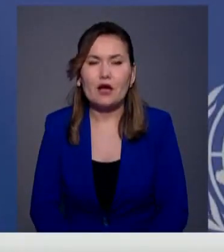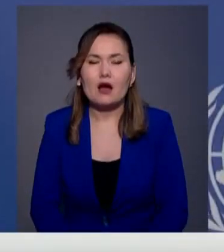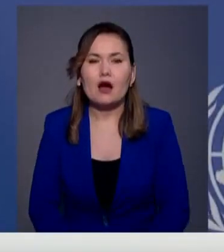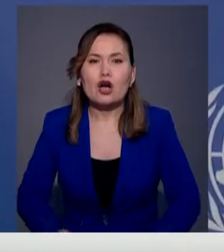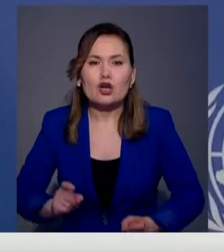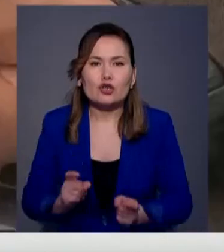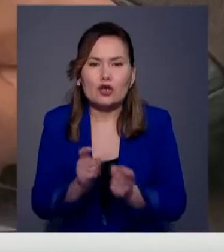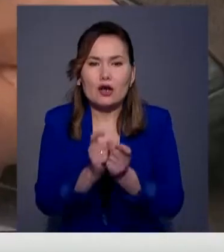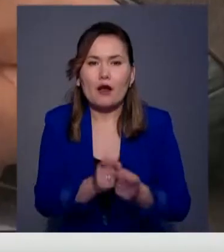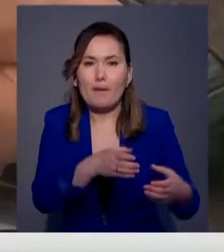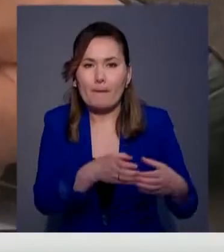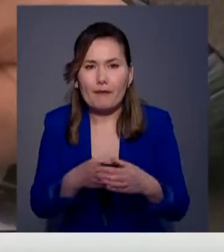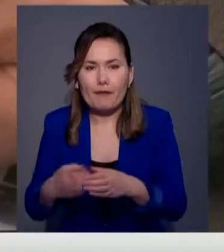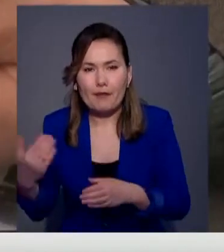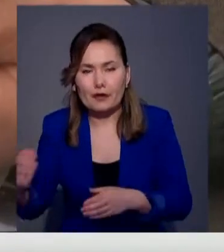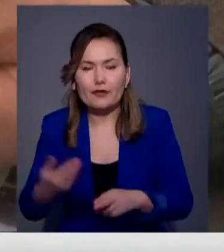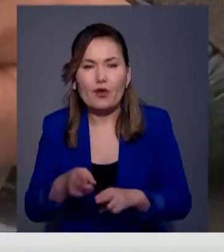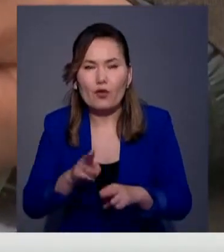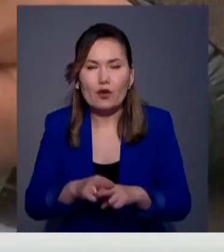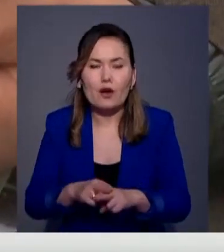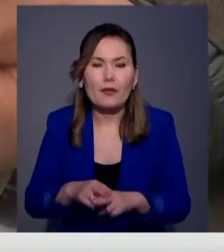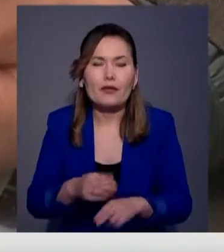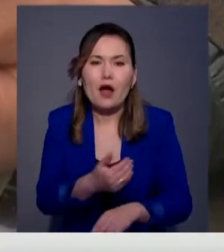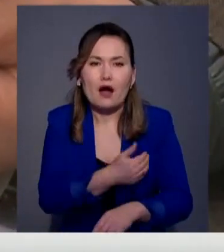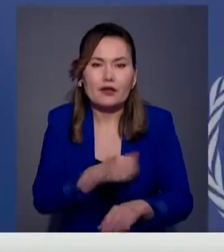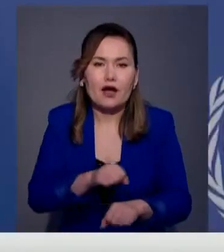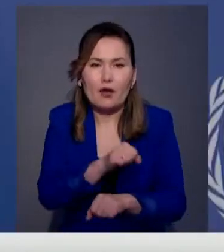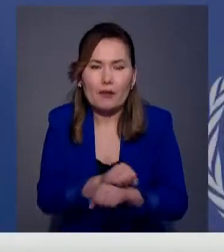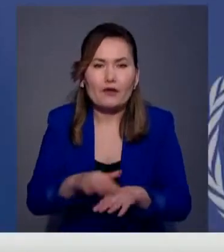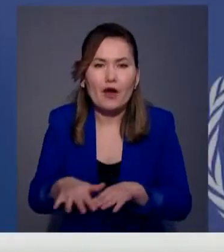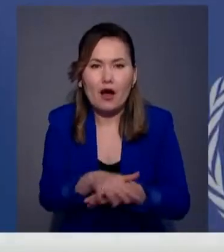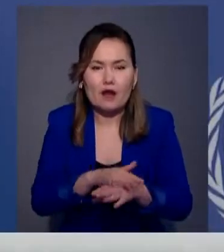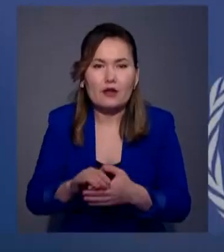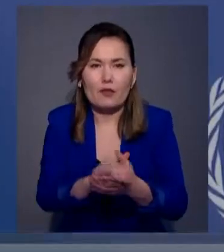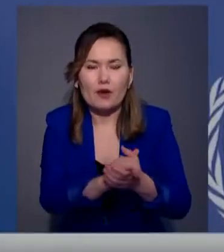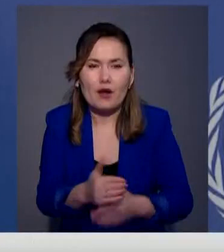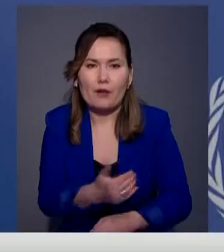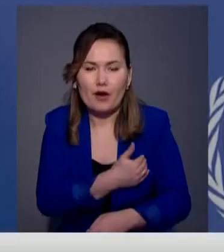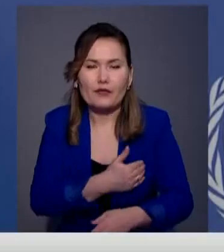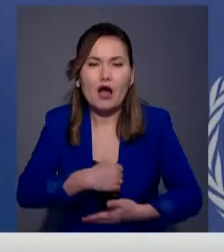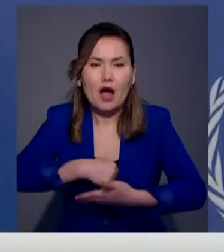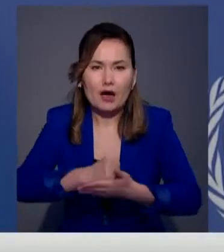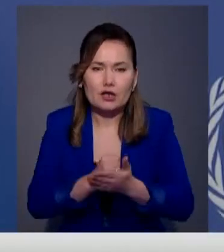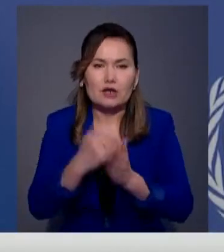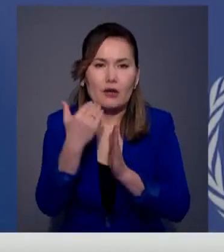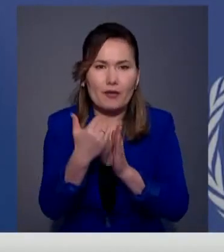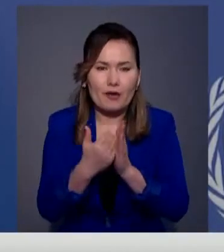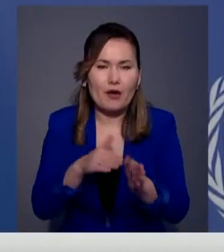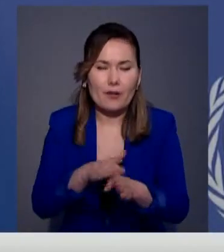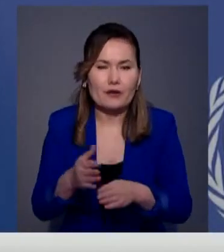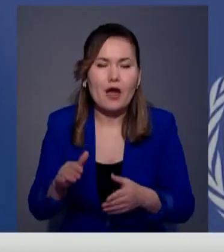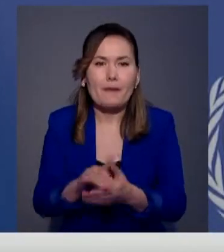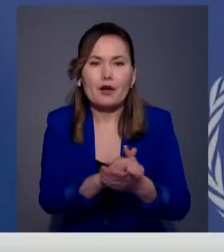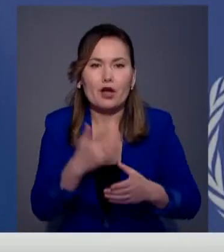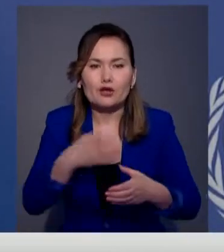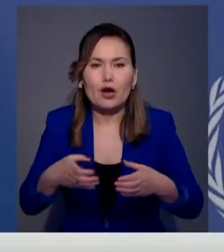Жанжалдасушы тараптар бейбіт тұрғындардың атыс шабыстан көз жұмуын болдырмау үшін қажетті шараларды қабылдау керек. Біріккен ұлттары билік